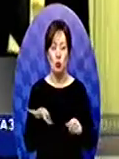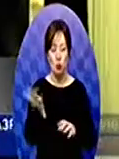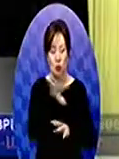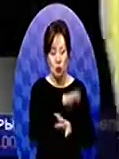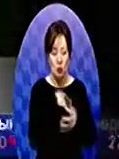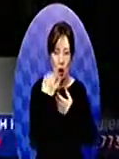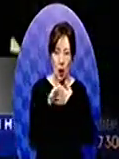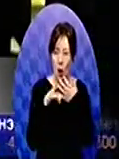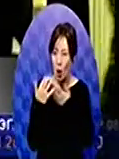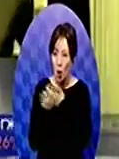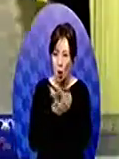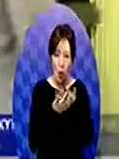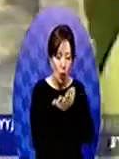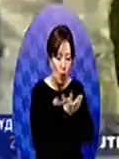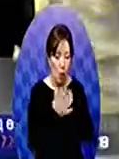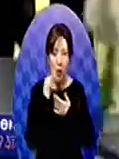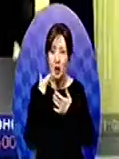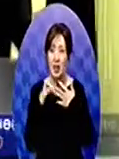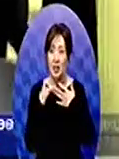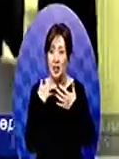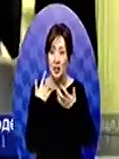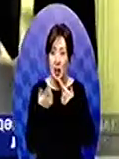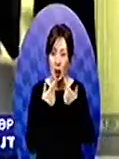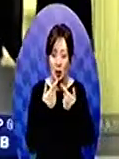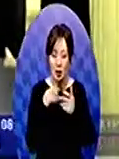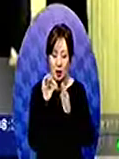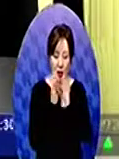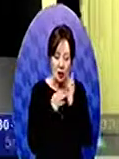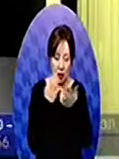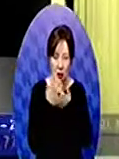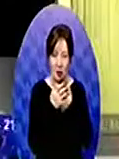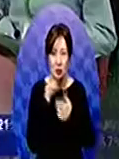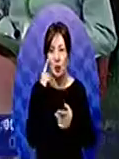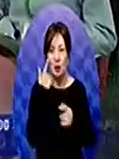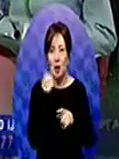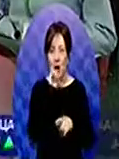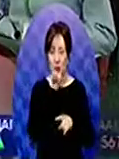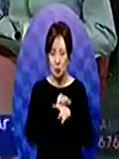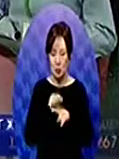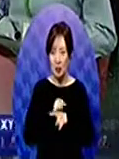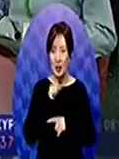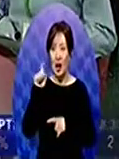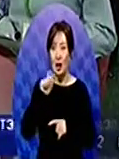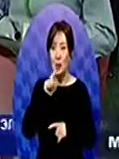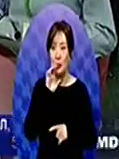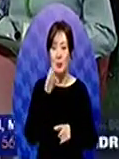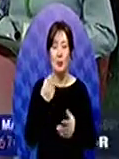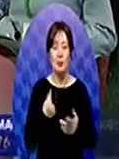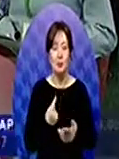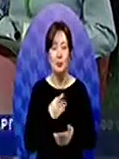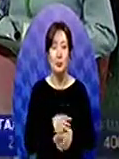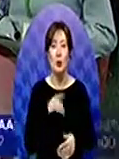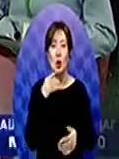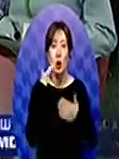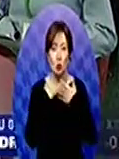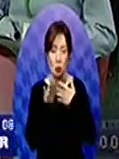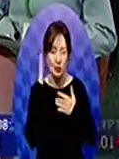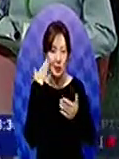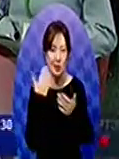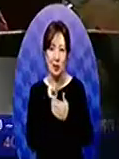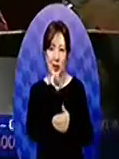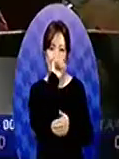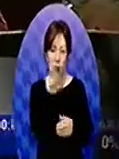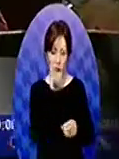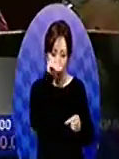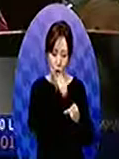нэг асуулт бэлдээд одоо хариултаа авах гээд орох гэж байна. За зөвлөлдөх санал асуулгад оролцогчдын хувьд улсын